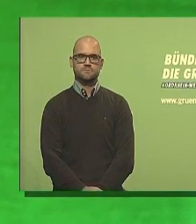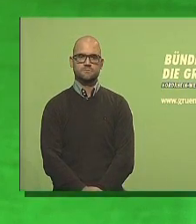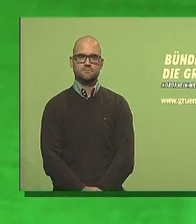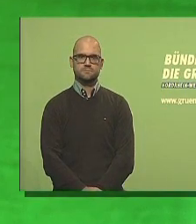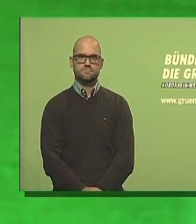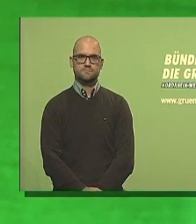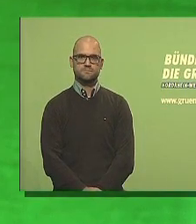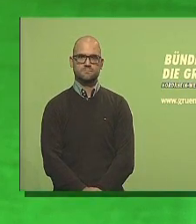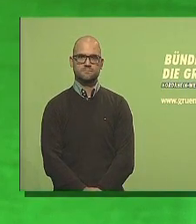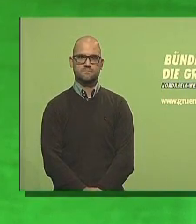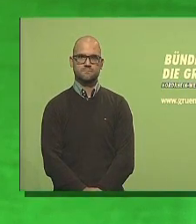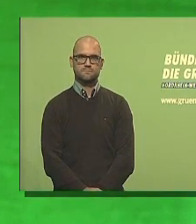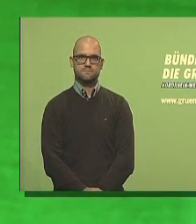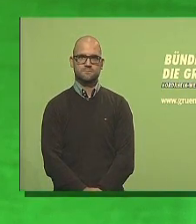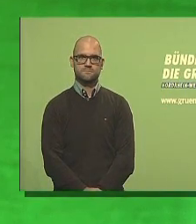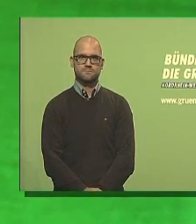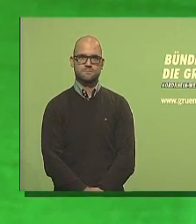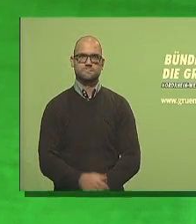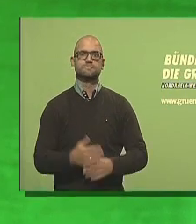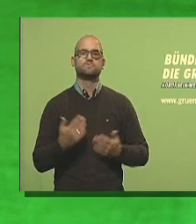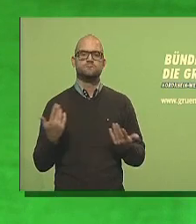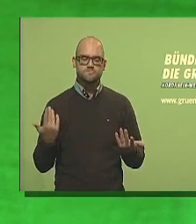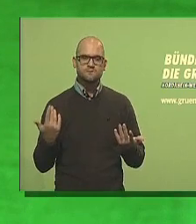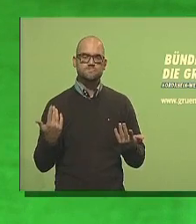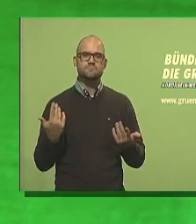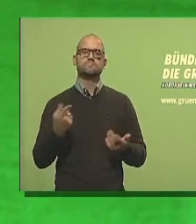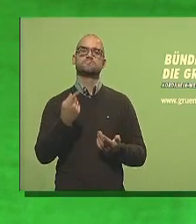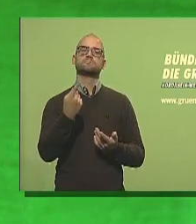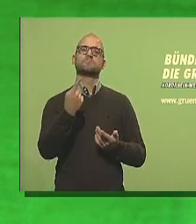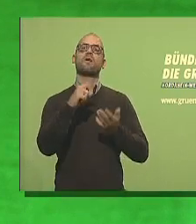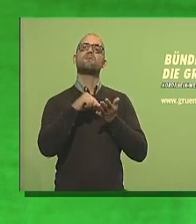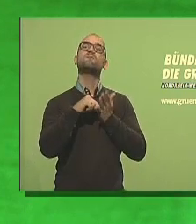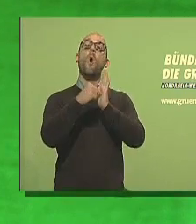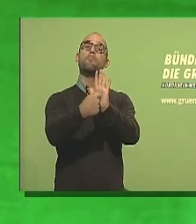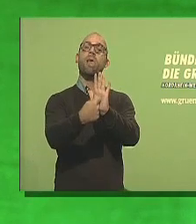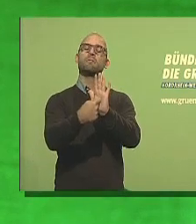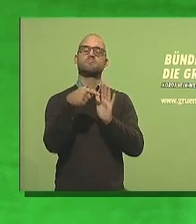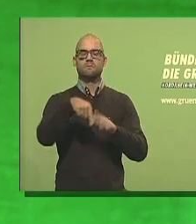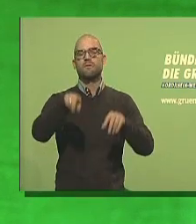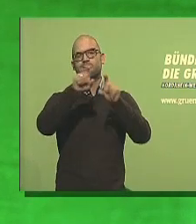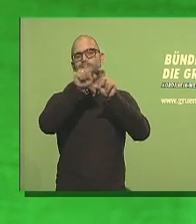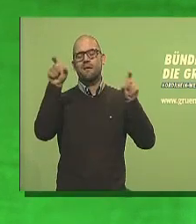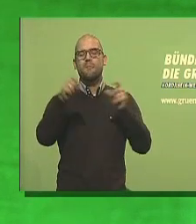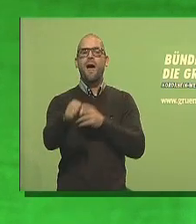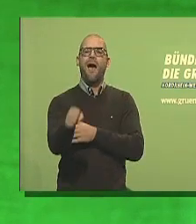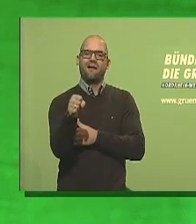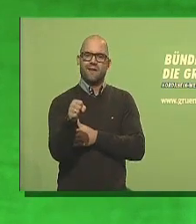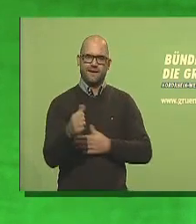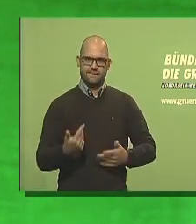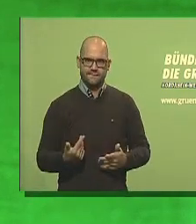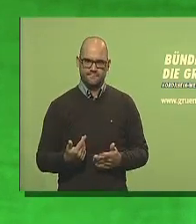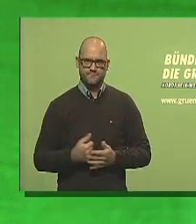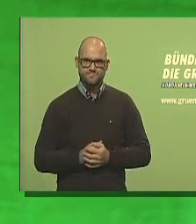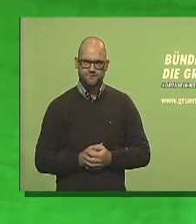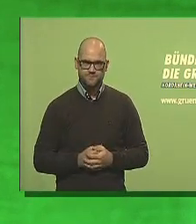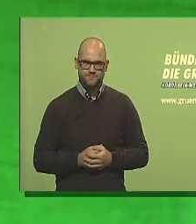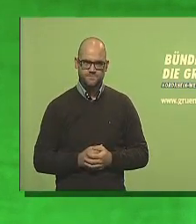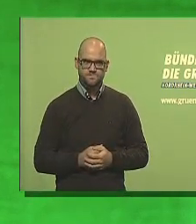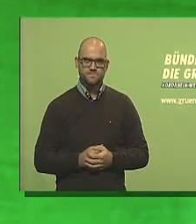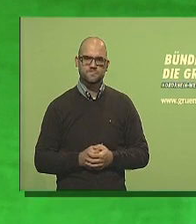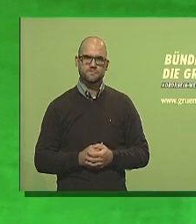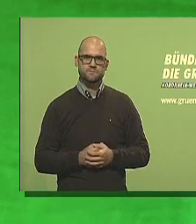Und wo ihr auch Vorbild seid, das ist das Thema Energie. Da muss man ja sagen, auch da geht es darum,